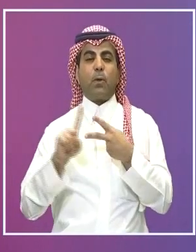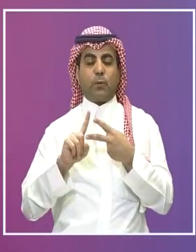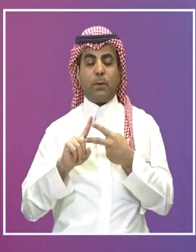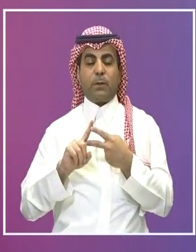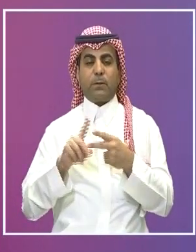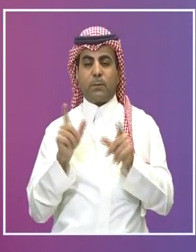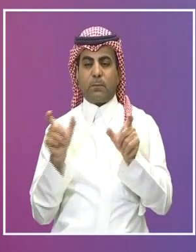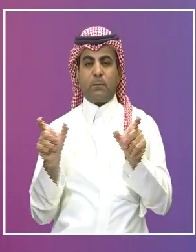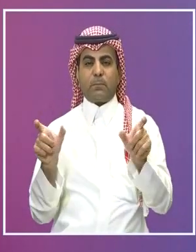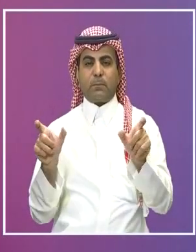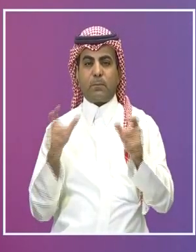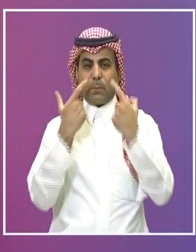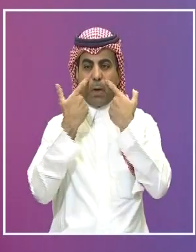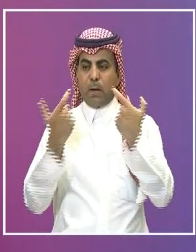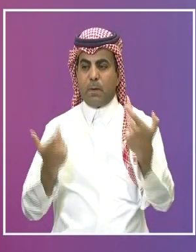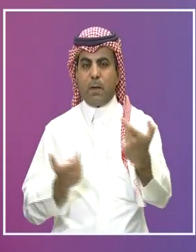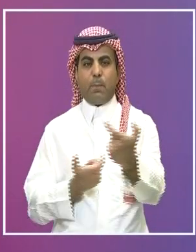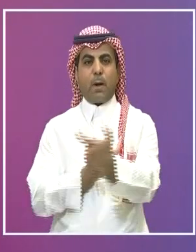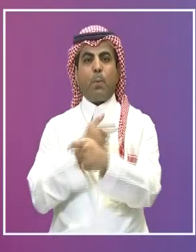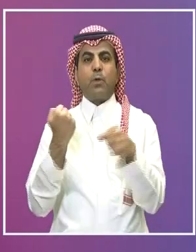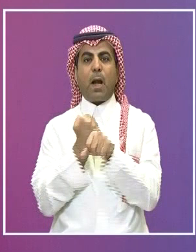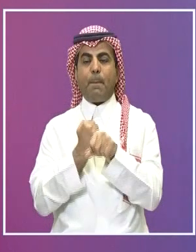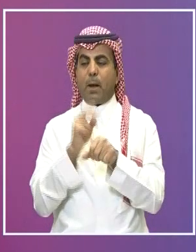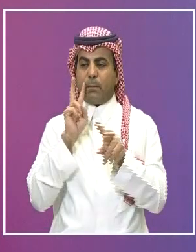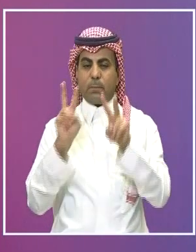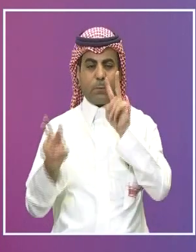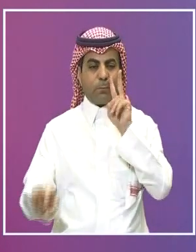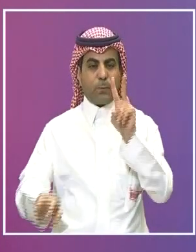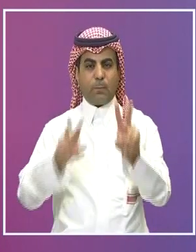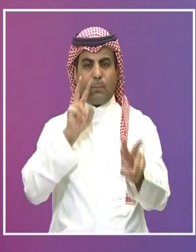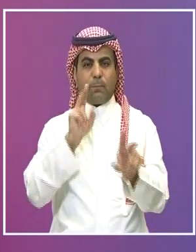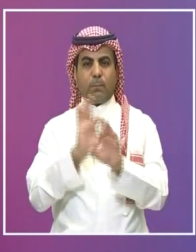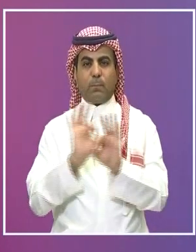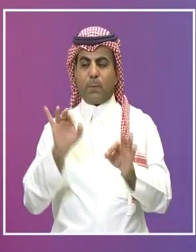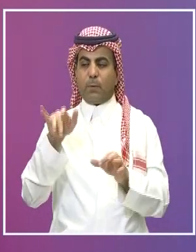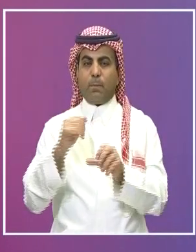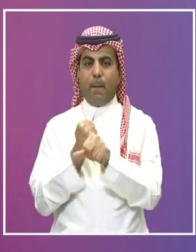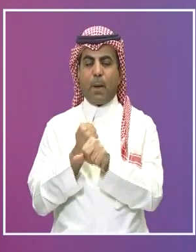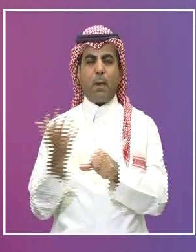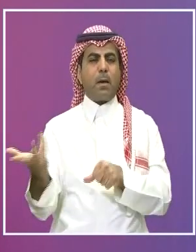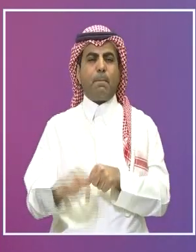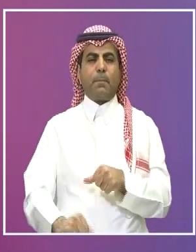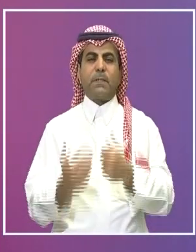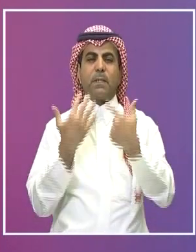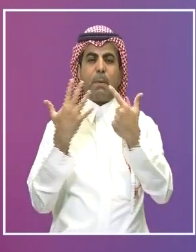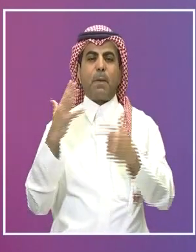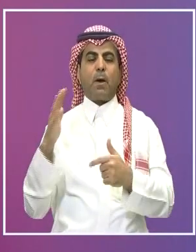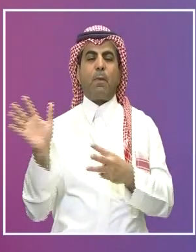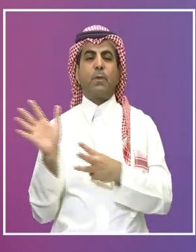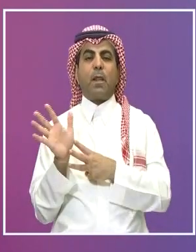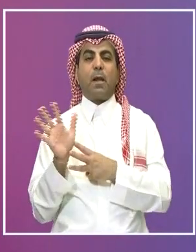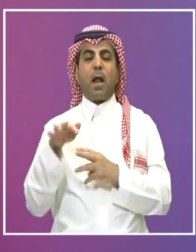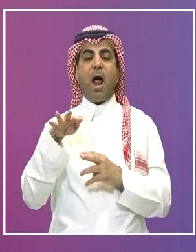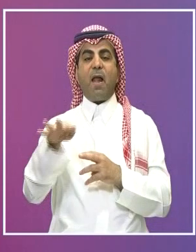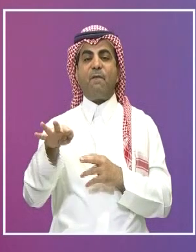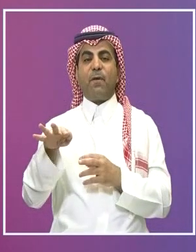22 أغسطس 2021، قامت الفرق الرقابية التابعة لوزارة الموارد البشرية والتنمية الاجتماعية بالوقوف على أكثر من